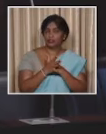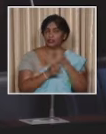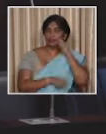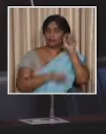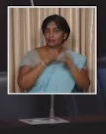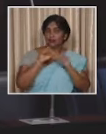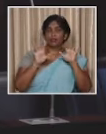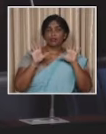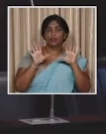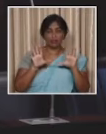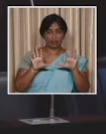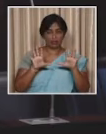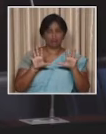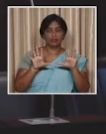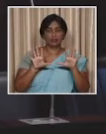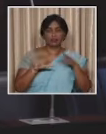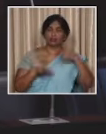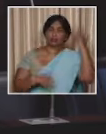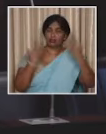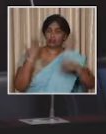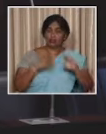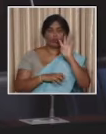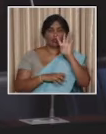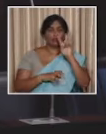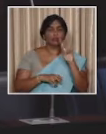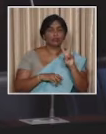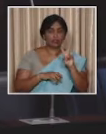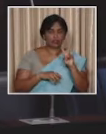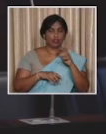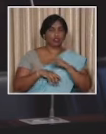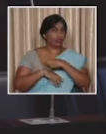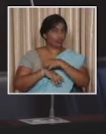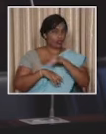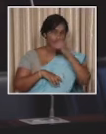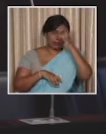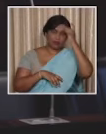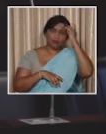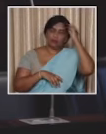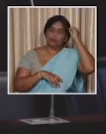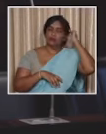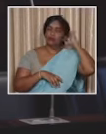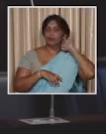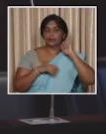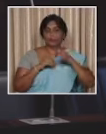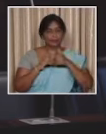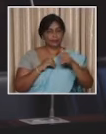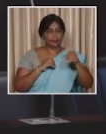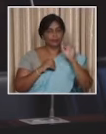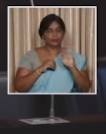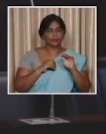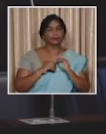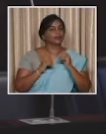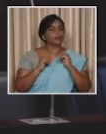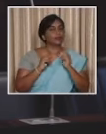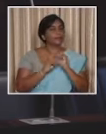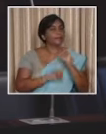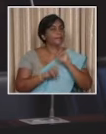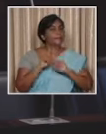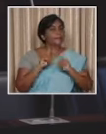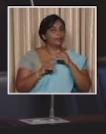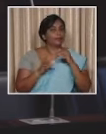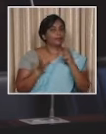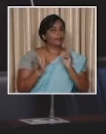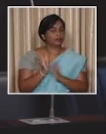janatawa dahadenek evelawe miyagiya 42ak tuwala labuwa. Me wenakota parlimentuwe